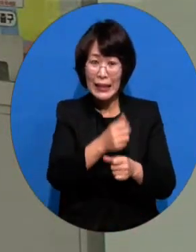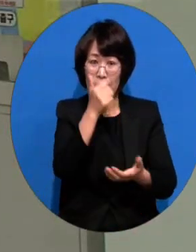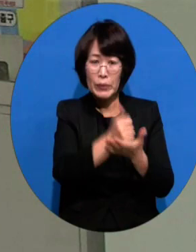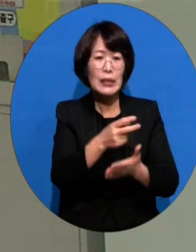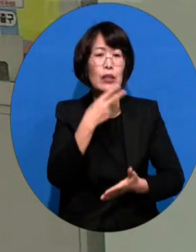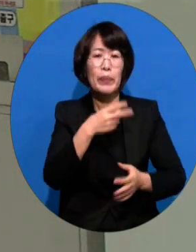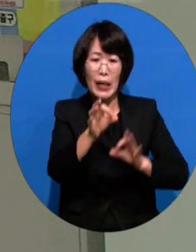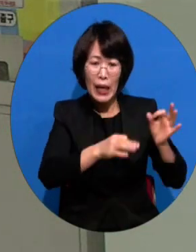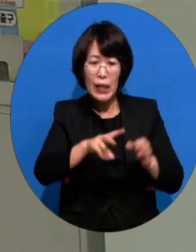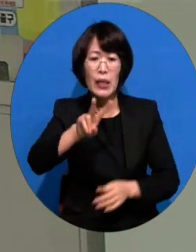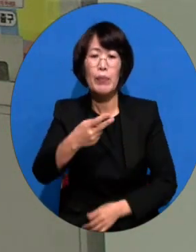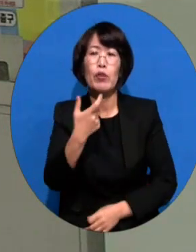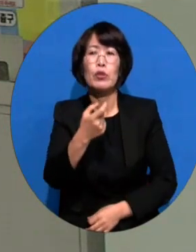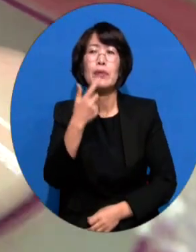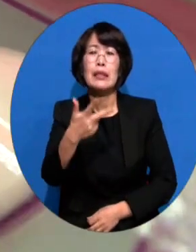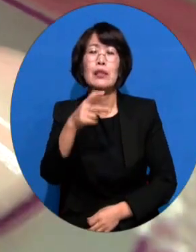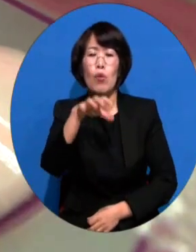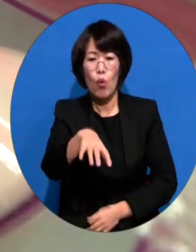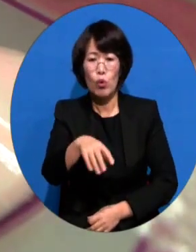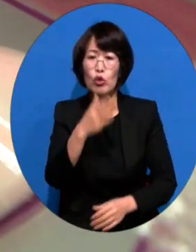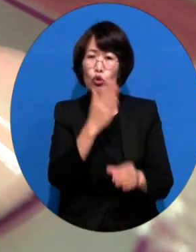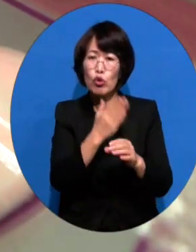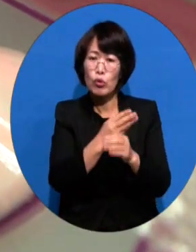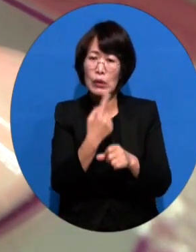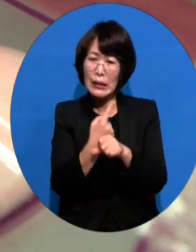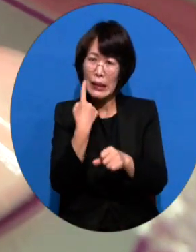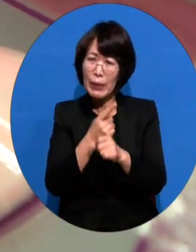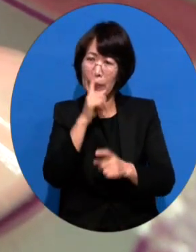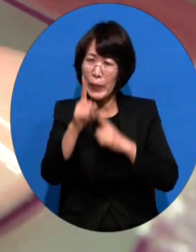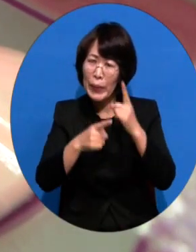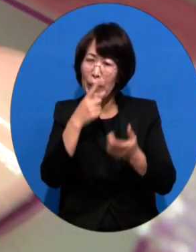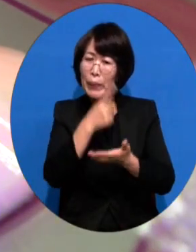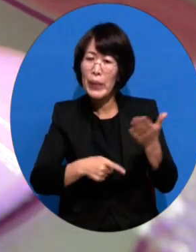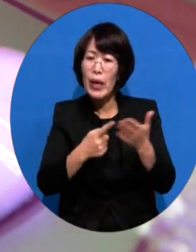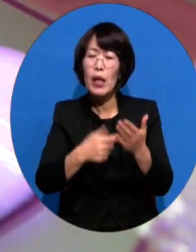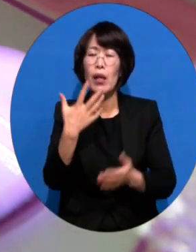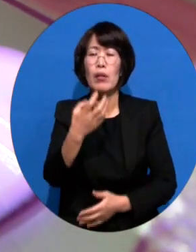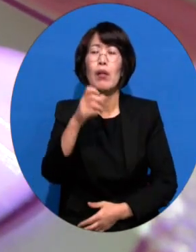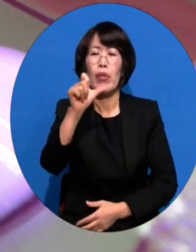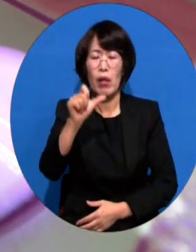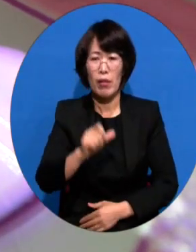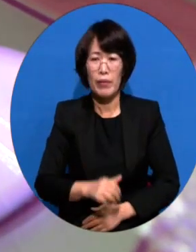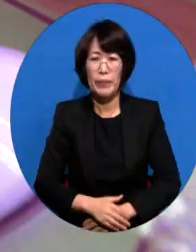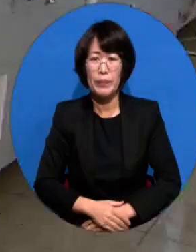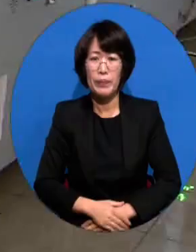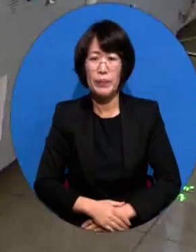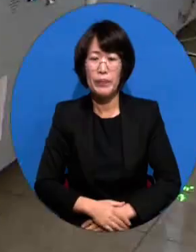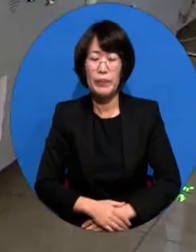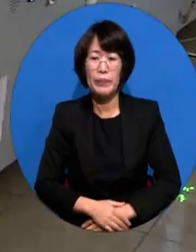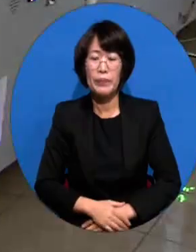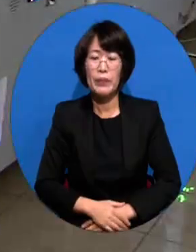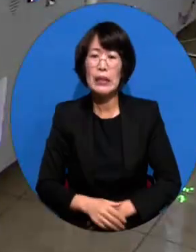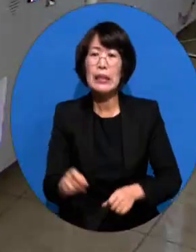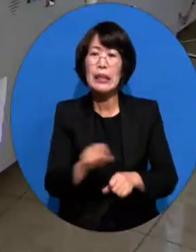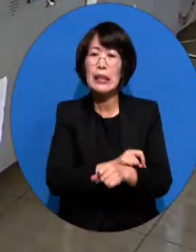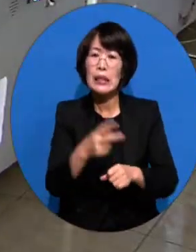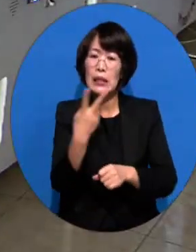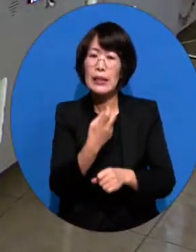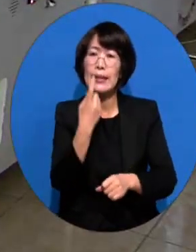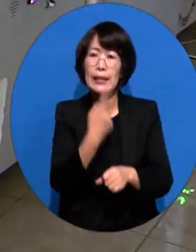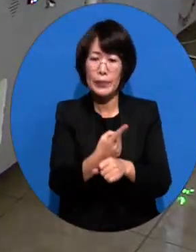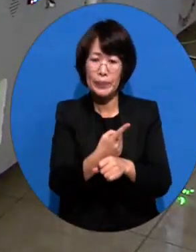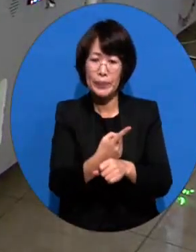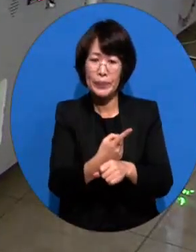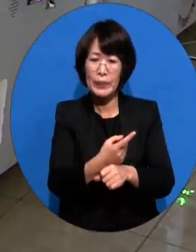모두 267곳인데 이 중 지난해 접수된 절도 피해만 85건입니다. 특히